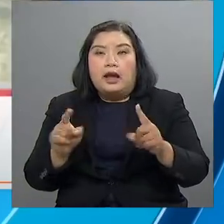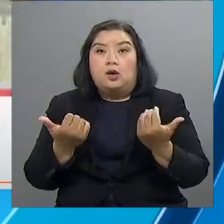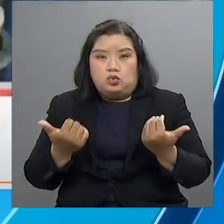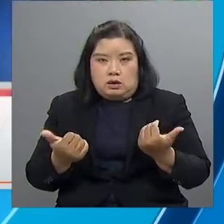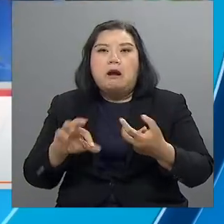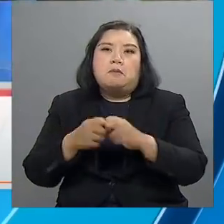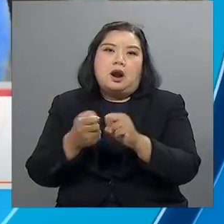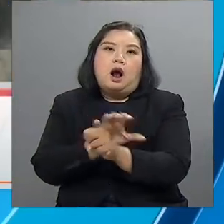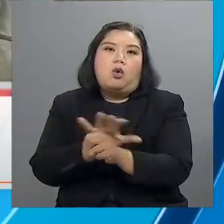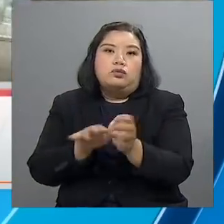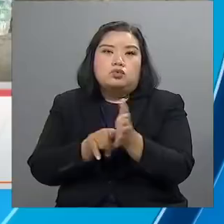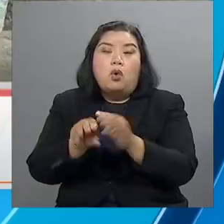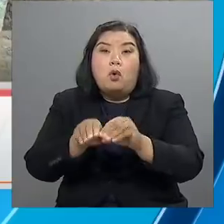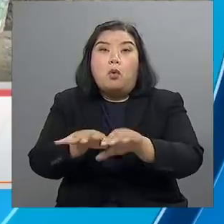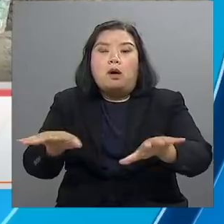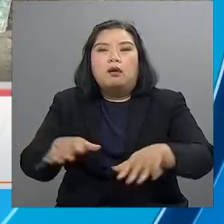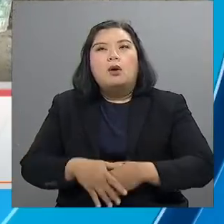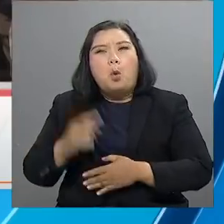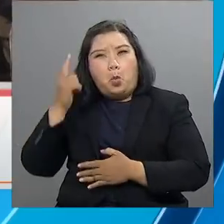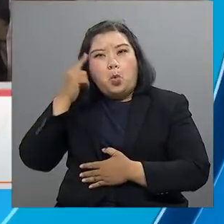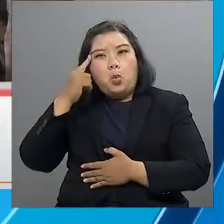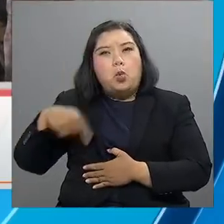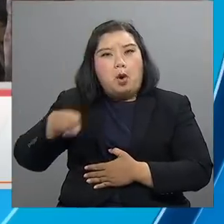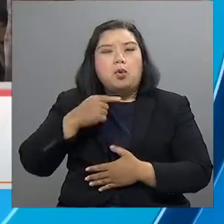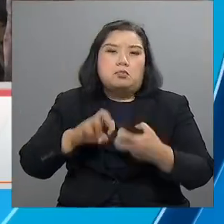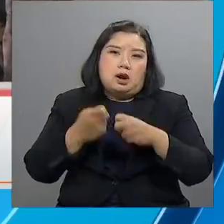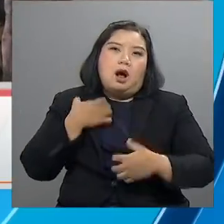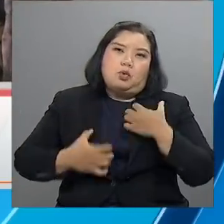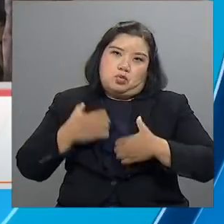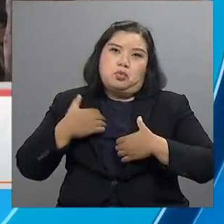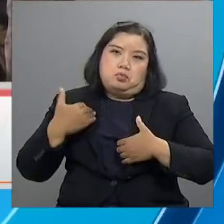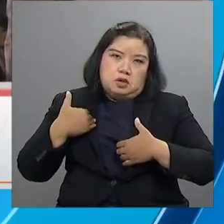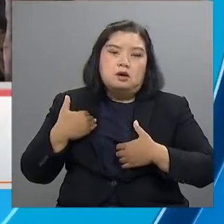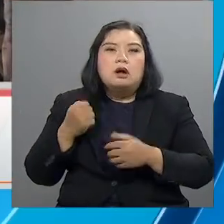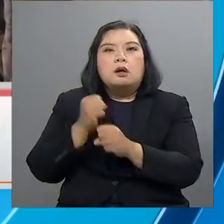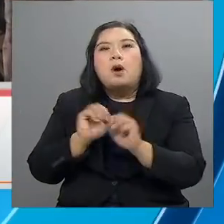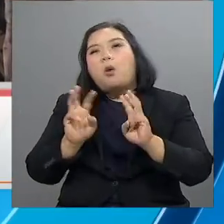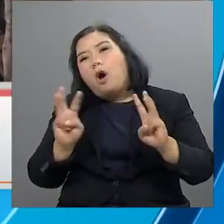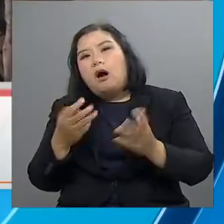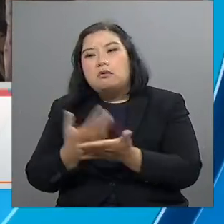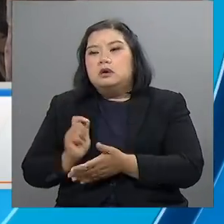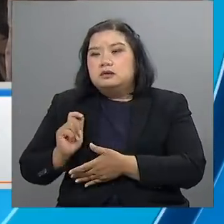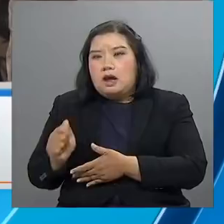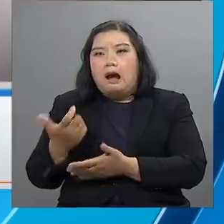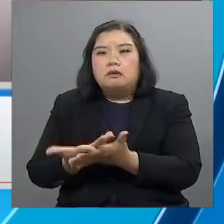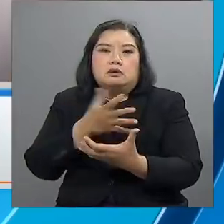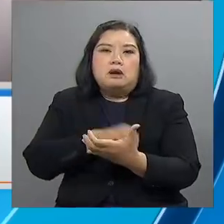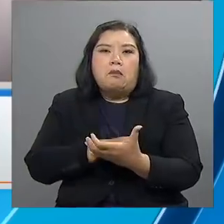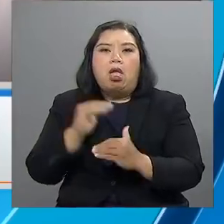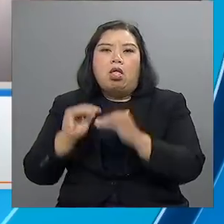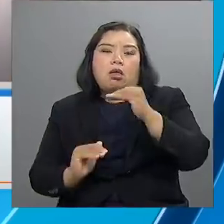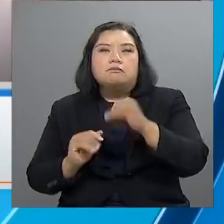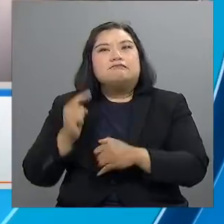19นะคะหลายคนได้รับความเดือดร้อนบางคนตกงานรายจ่ายมากกว่ารายรับเพราะฉะนั้นคุณระวังบอกว่าอะไรช่วยกันได้ก็ยินดีจะช่ว